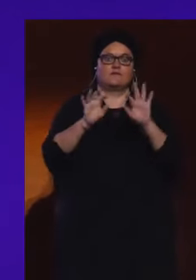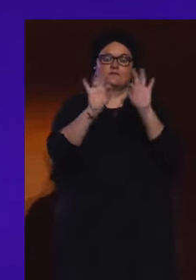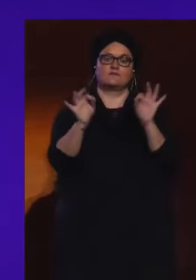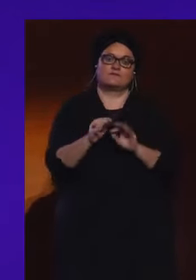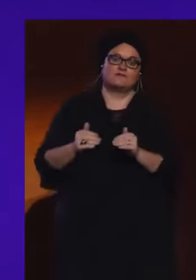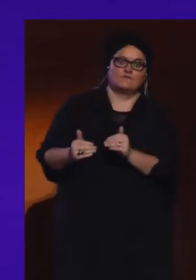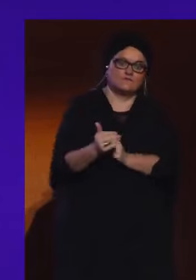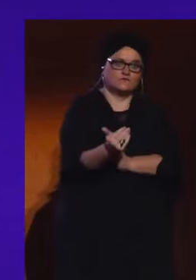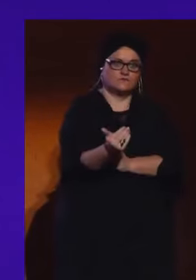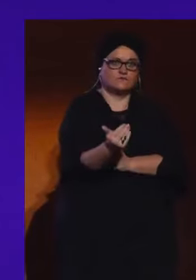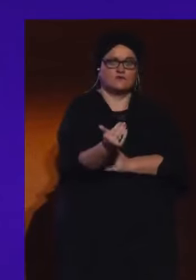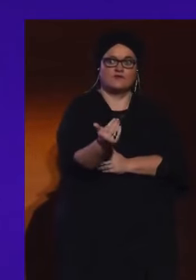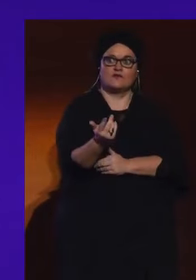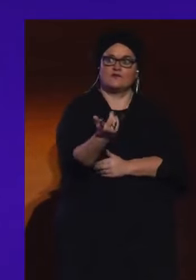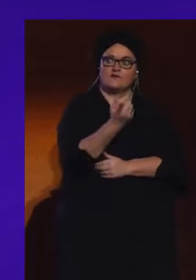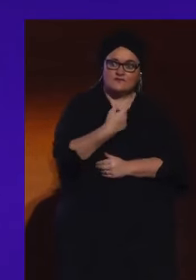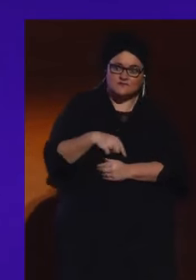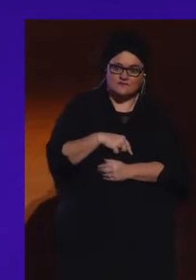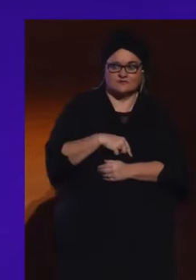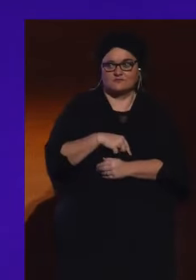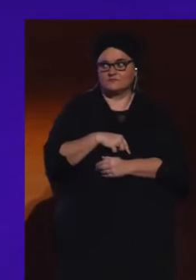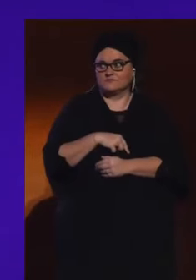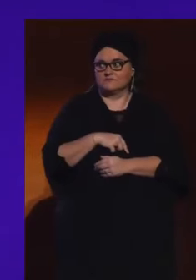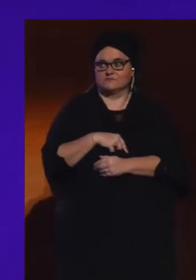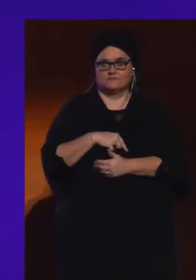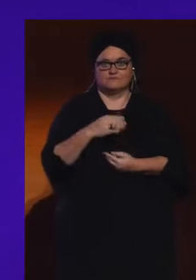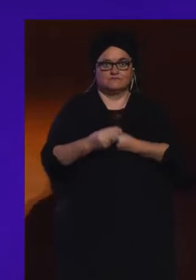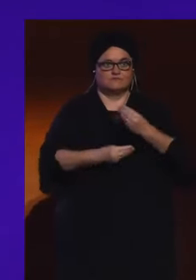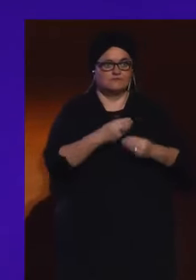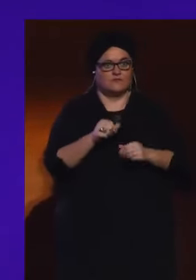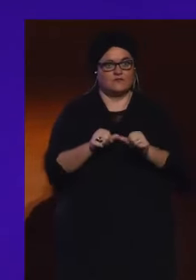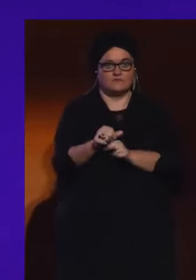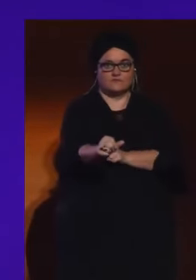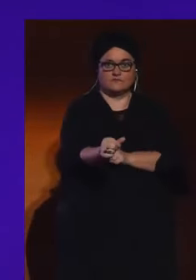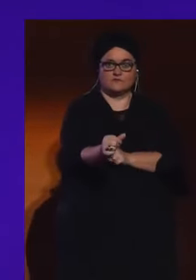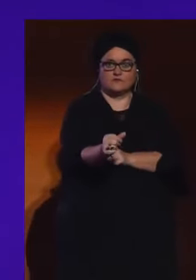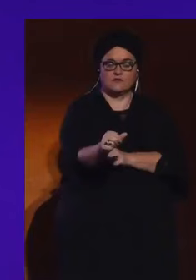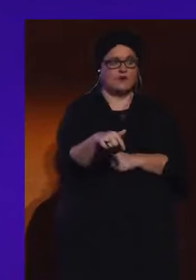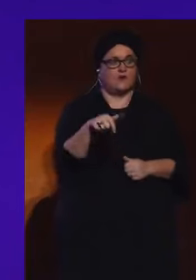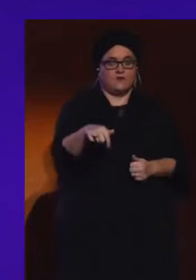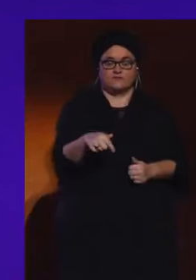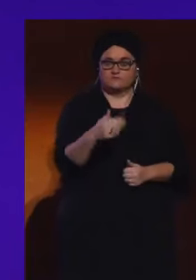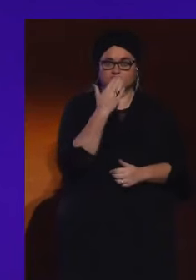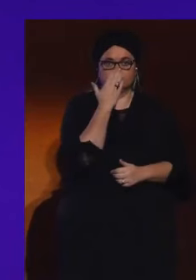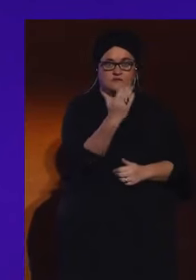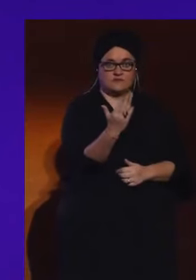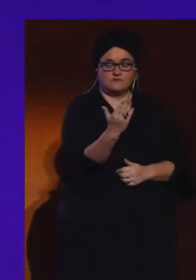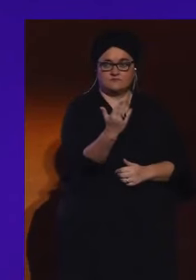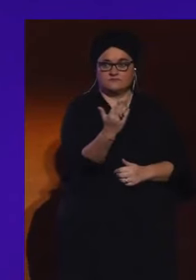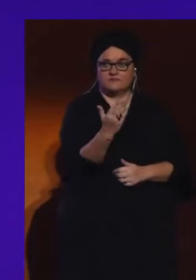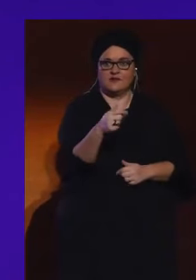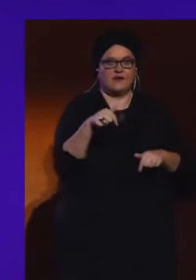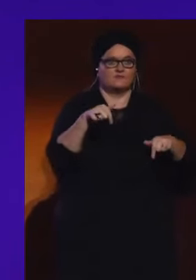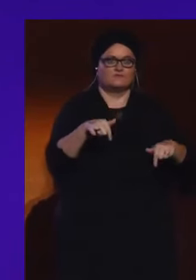delako, guk osatu tarilkatuko dugulako herri honen etorkizuna. Eta gaur, egia esan behar dizuet,